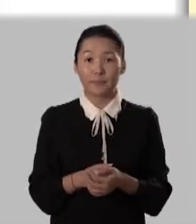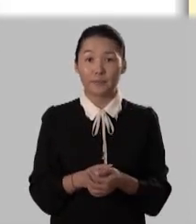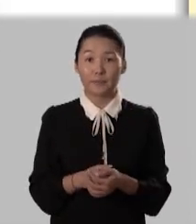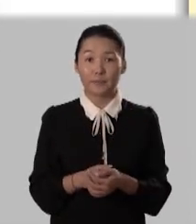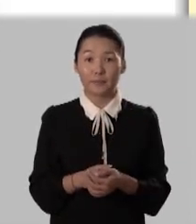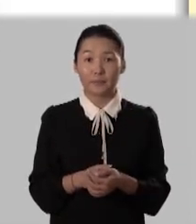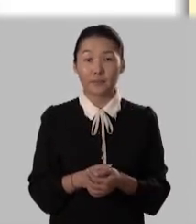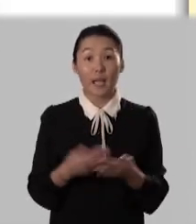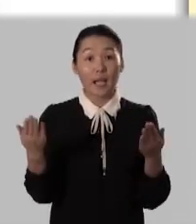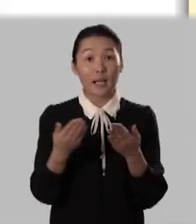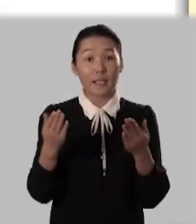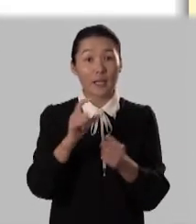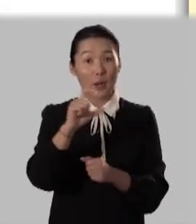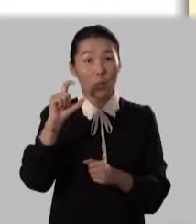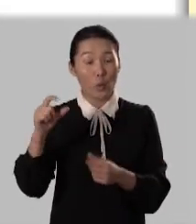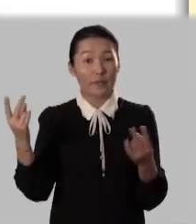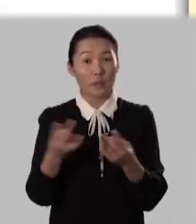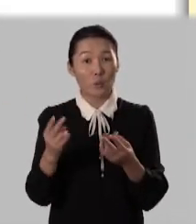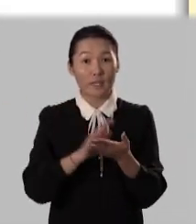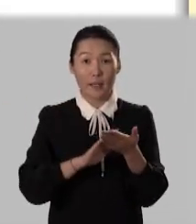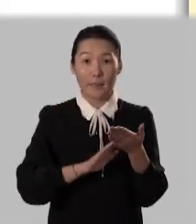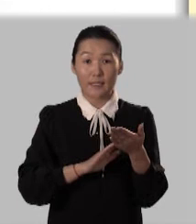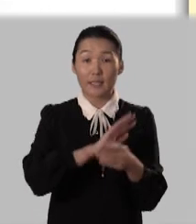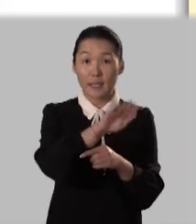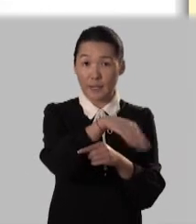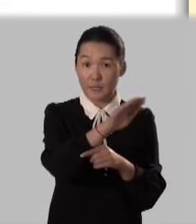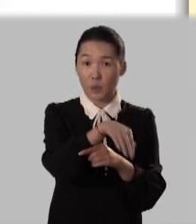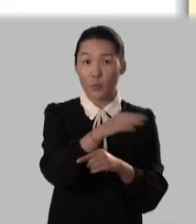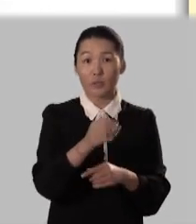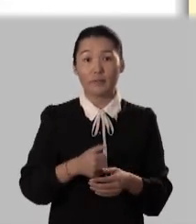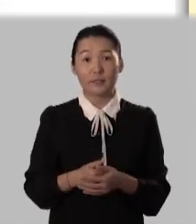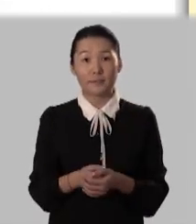какие буквы нужно написать на месте пропусков